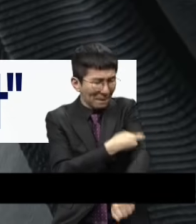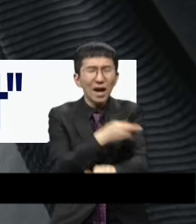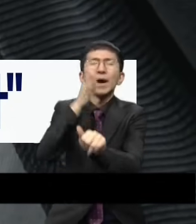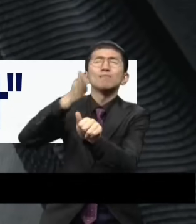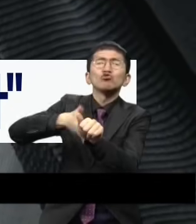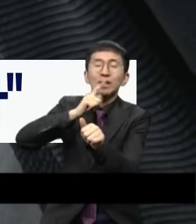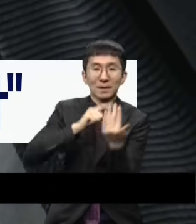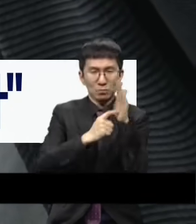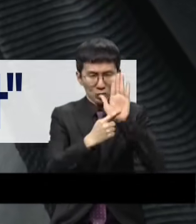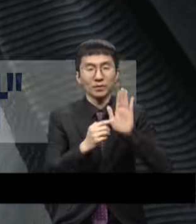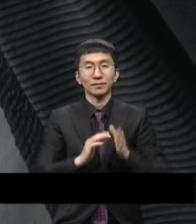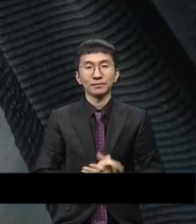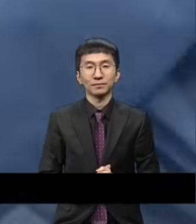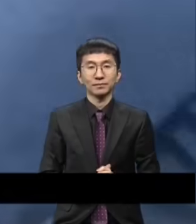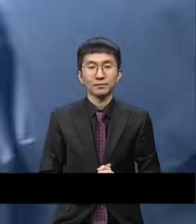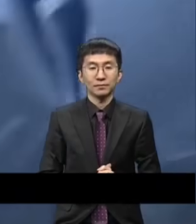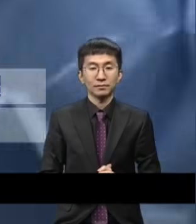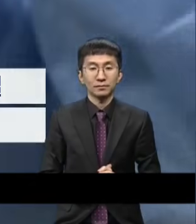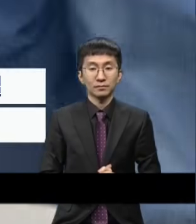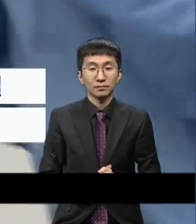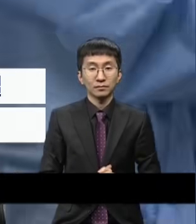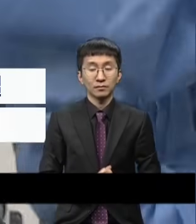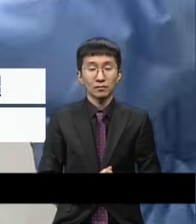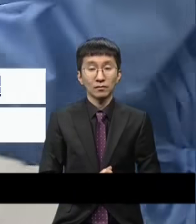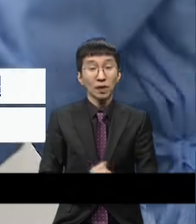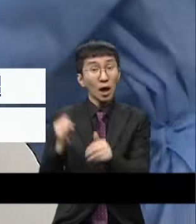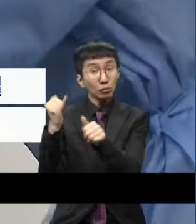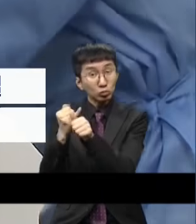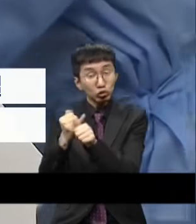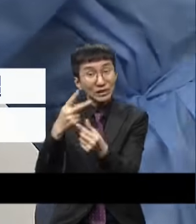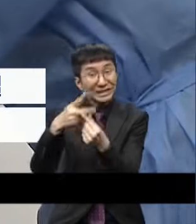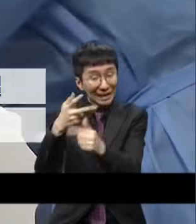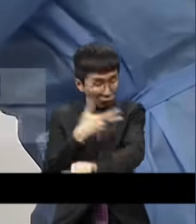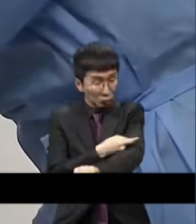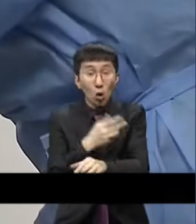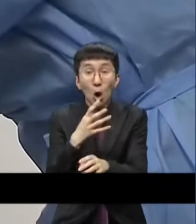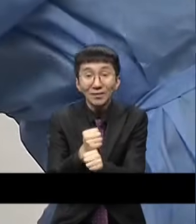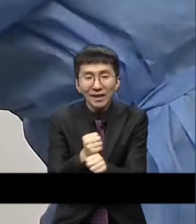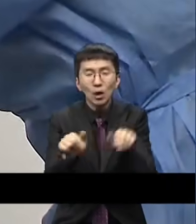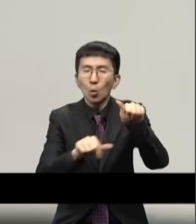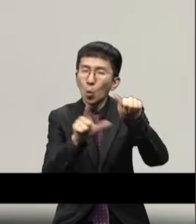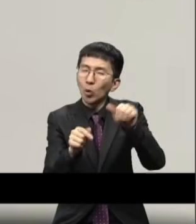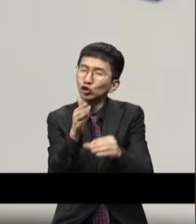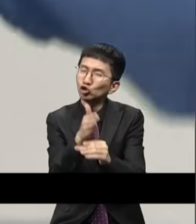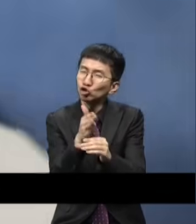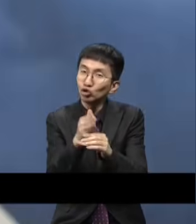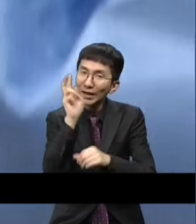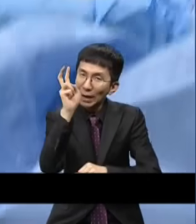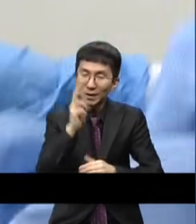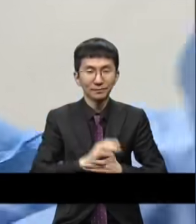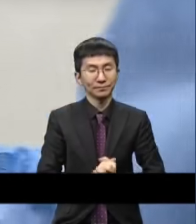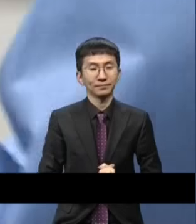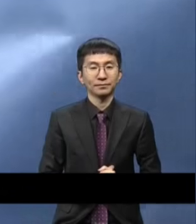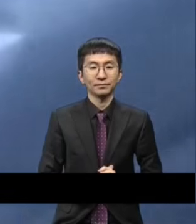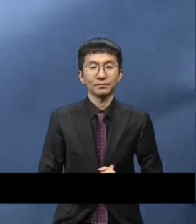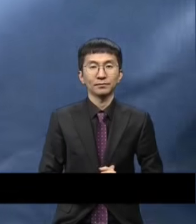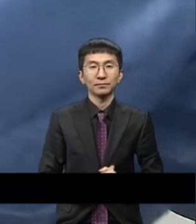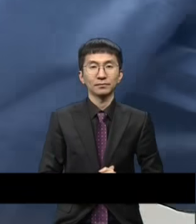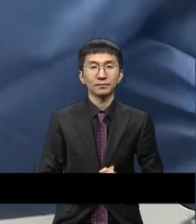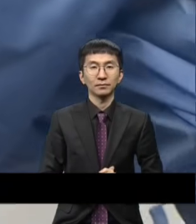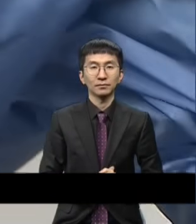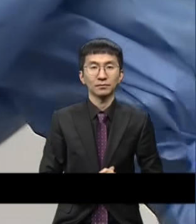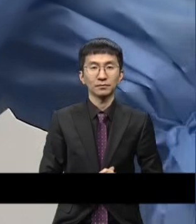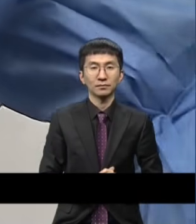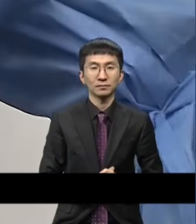달란 것이라고 말했습니다. 문 대통령 부부의 2차 접종은 5월 중순쯤 진행될 걸로 알려졌습니다. SBS